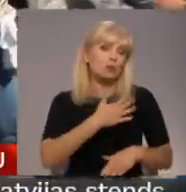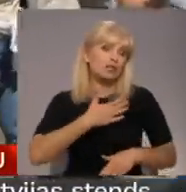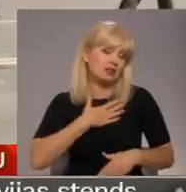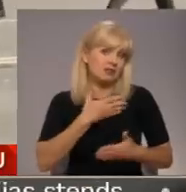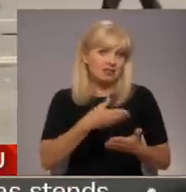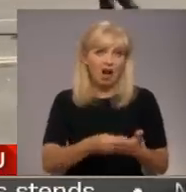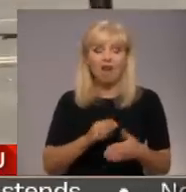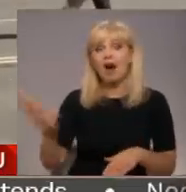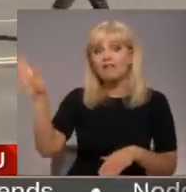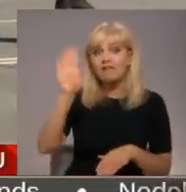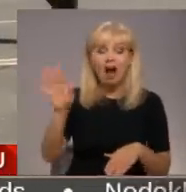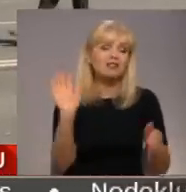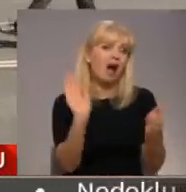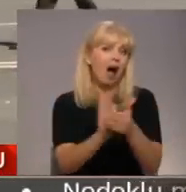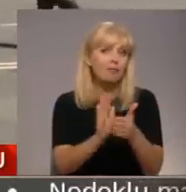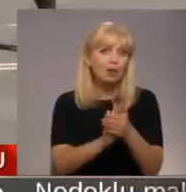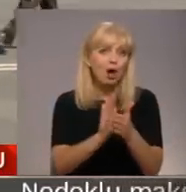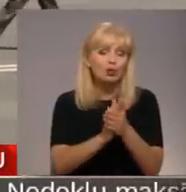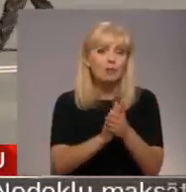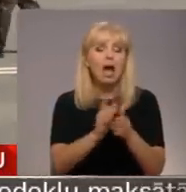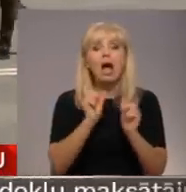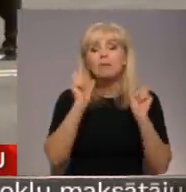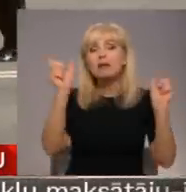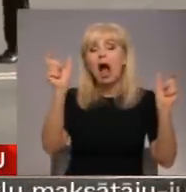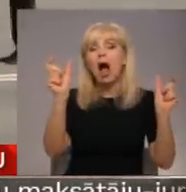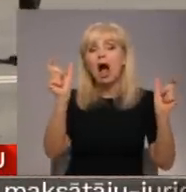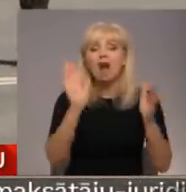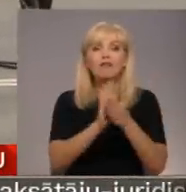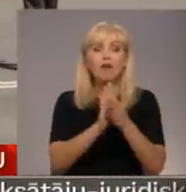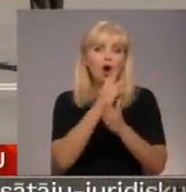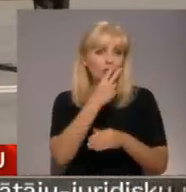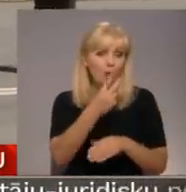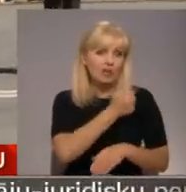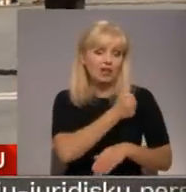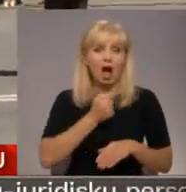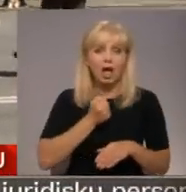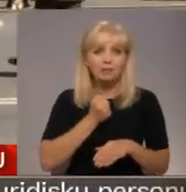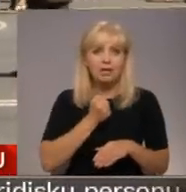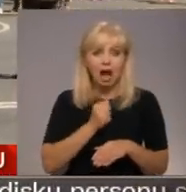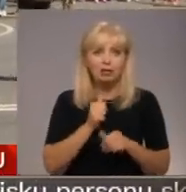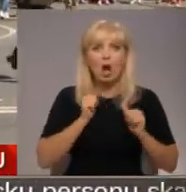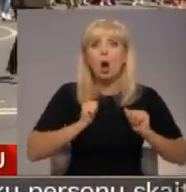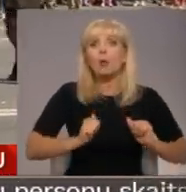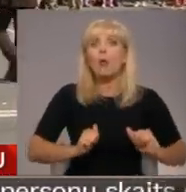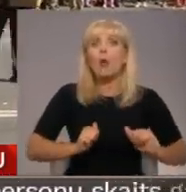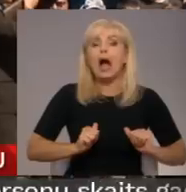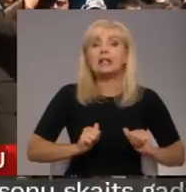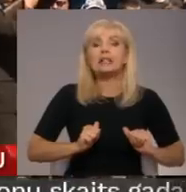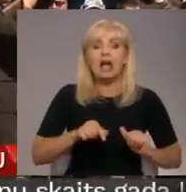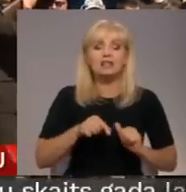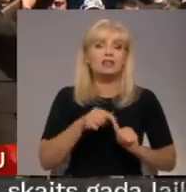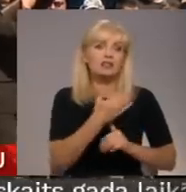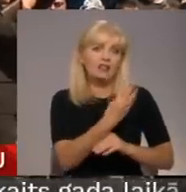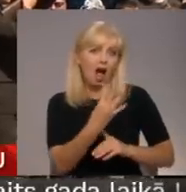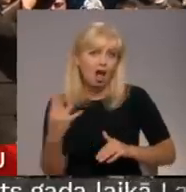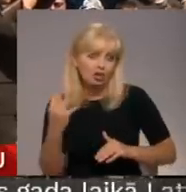valsts. Ar aplausiem un izsaucieniem bravo cilvēki noskatījās armijas godasardzes rotas defilē programmu un valsts